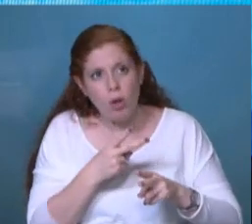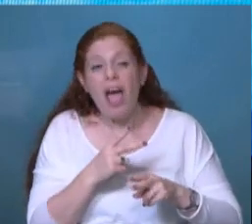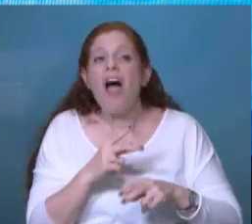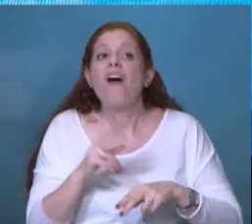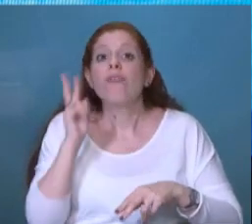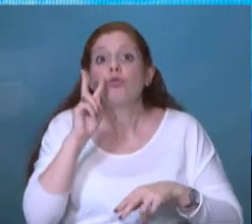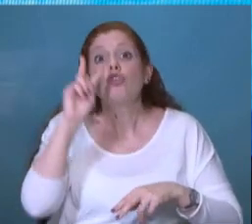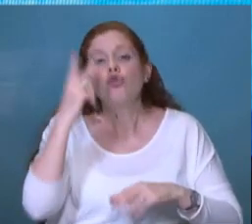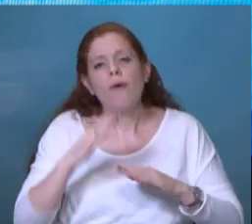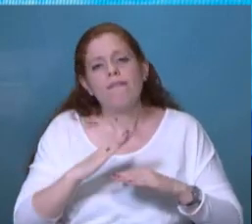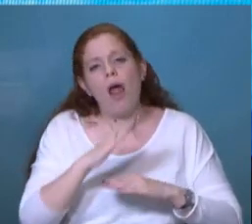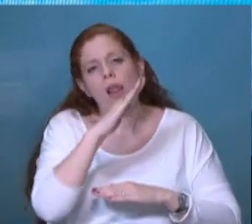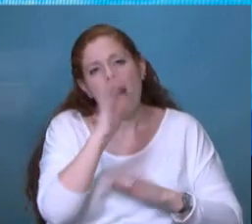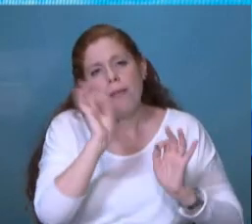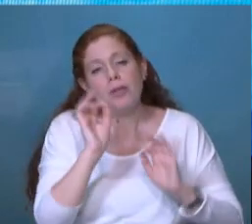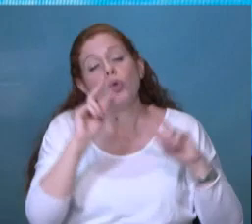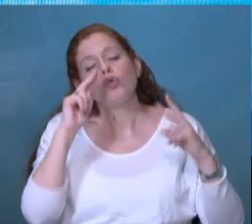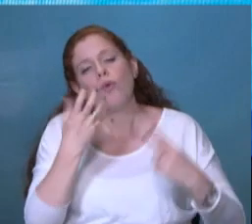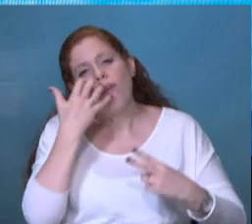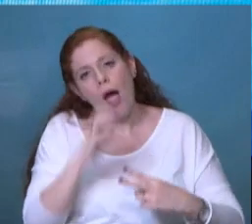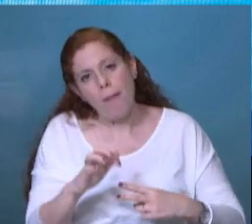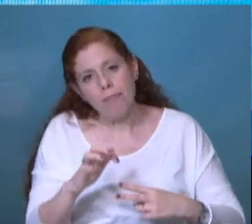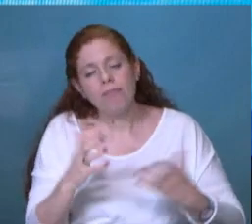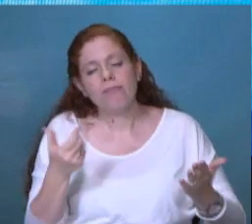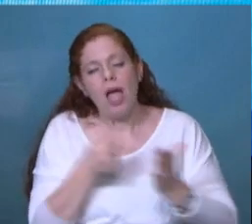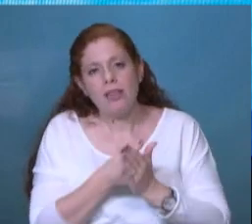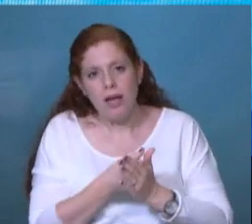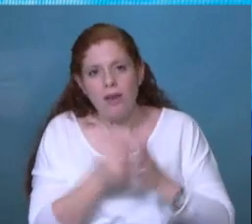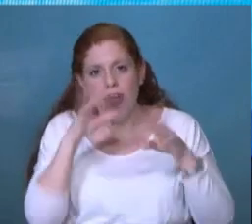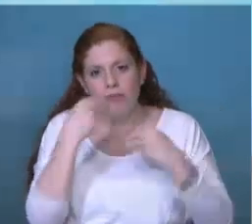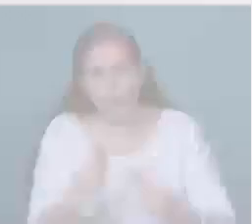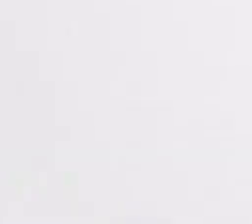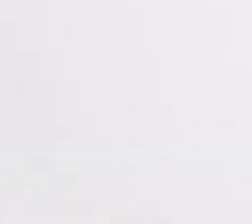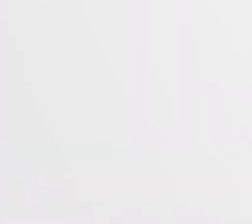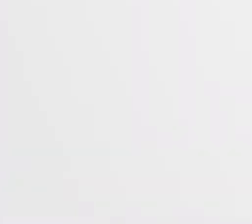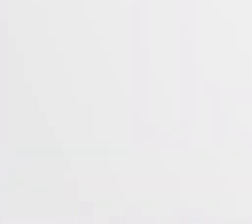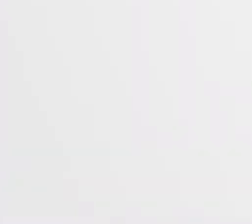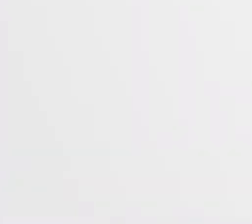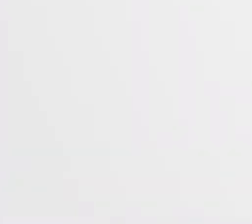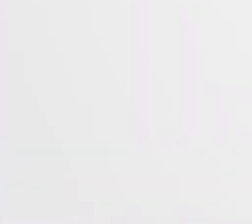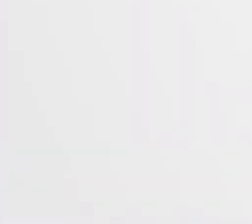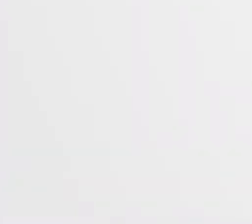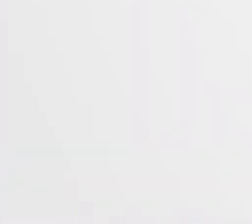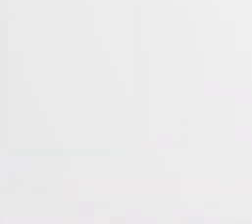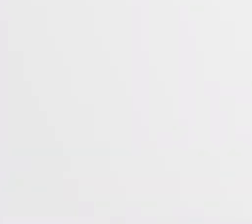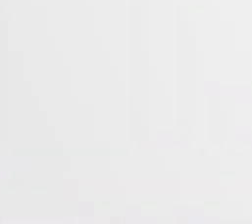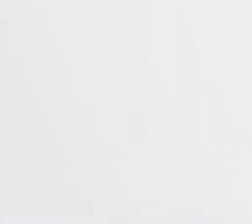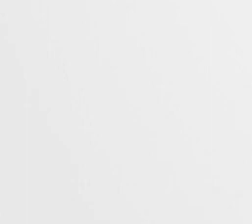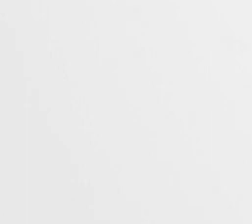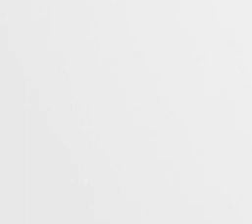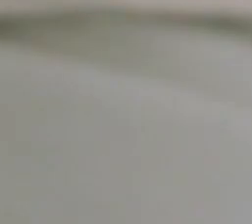שוב עלייה בטמפרטורות, שוב יעשה חם מהרגיל. עד כאן, וערב טוב. התחזית